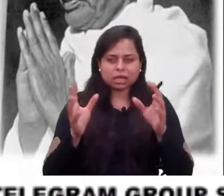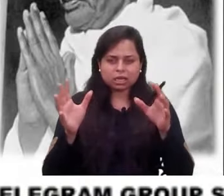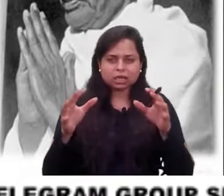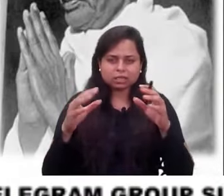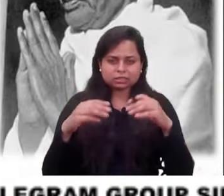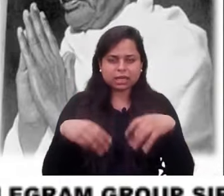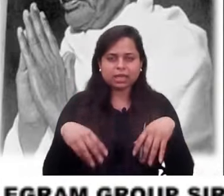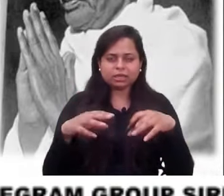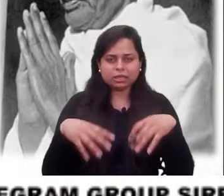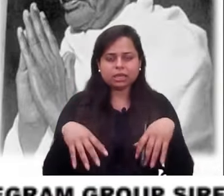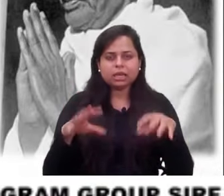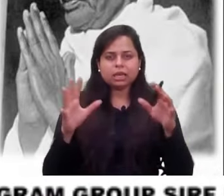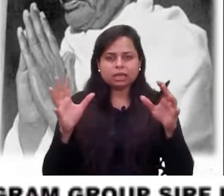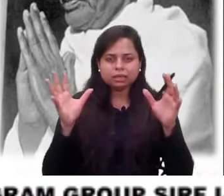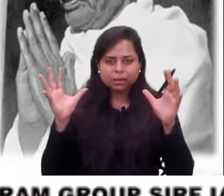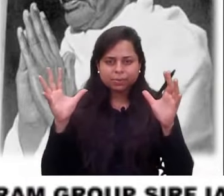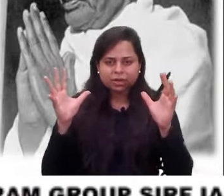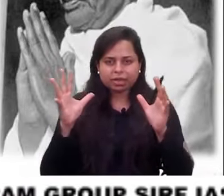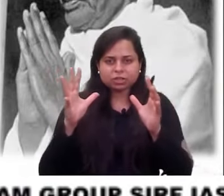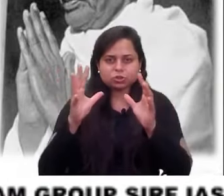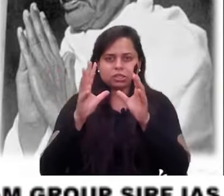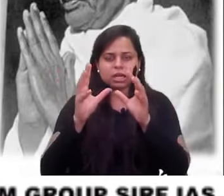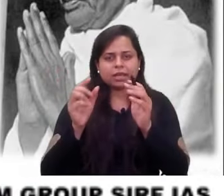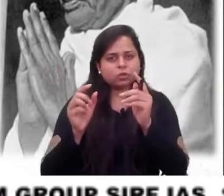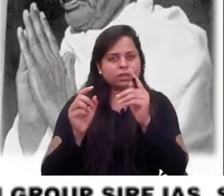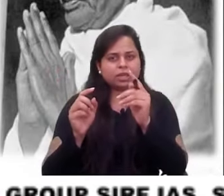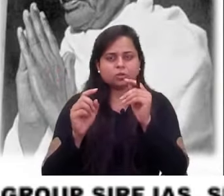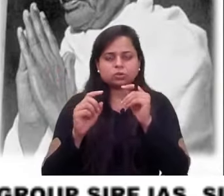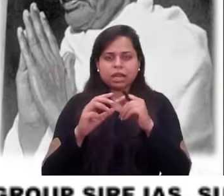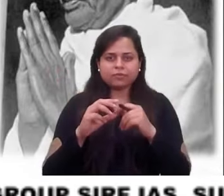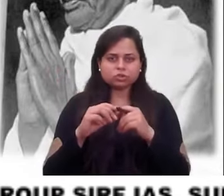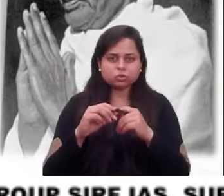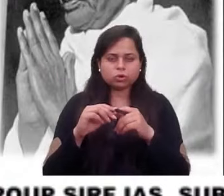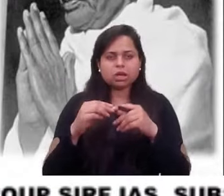अलग यहां पर